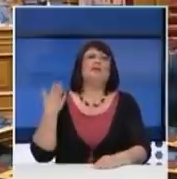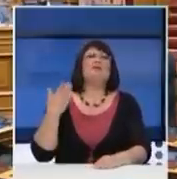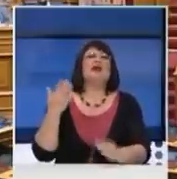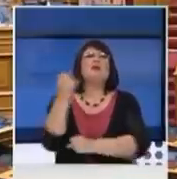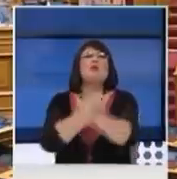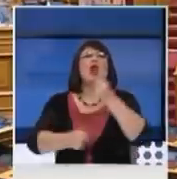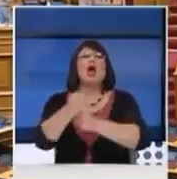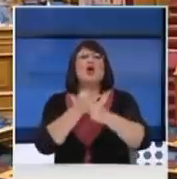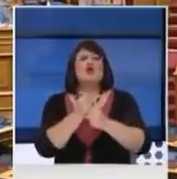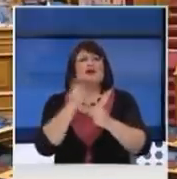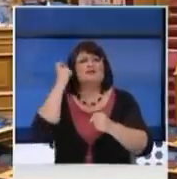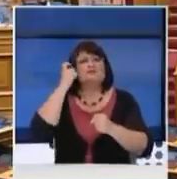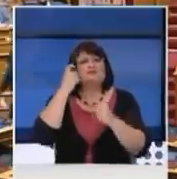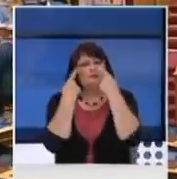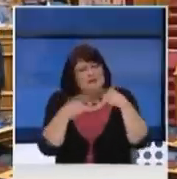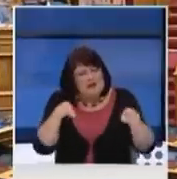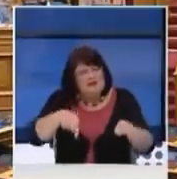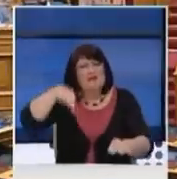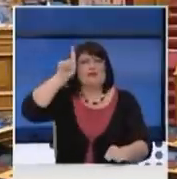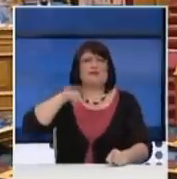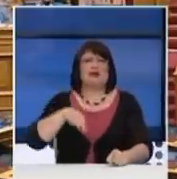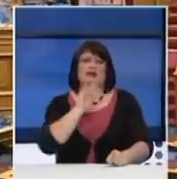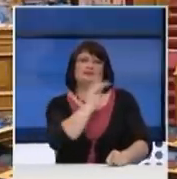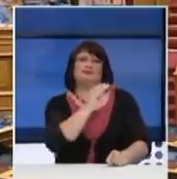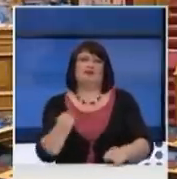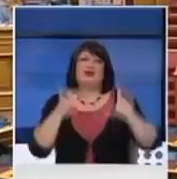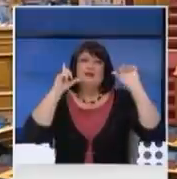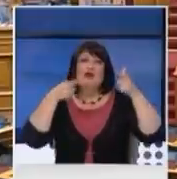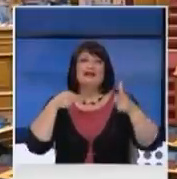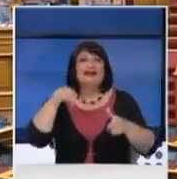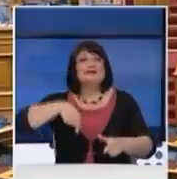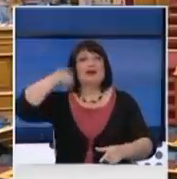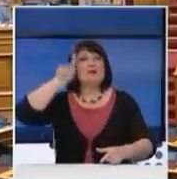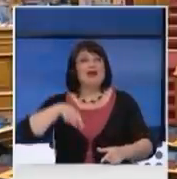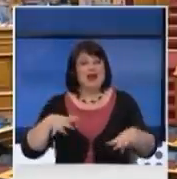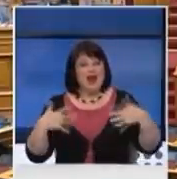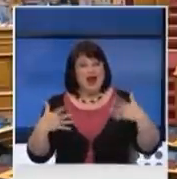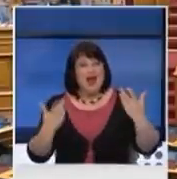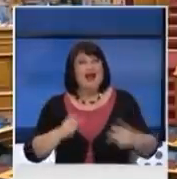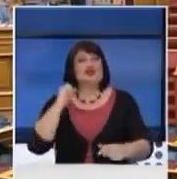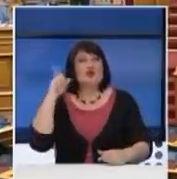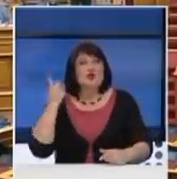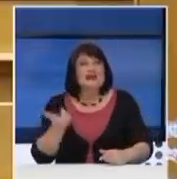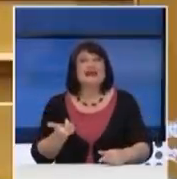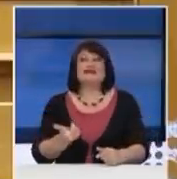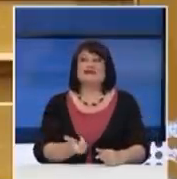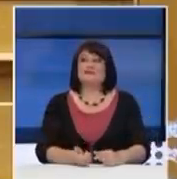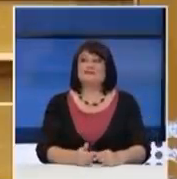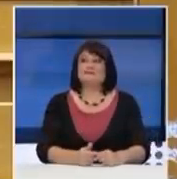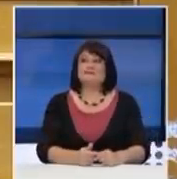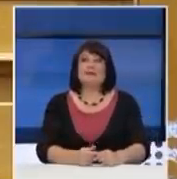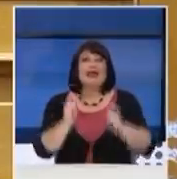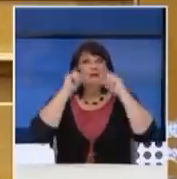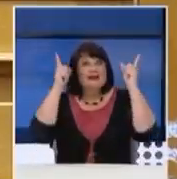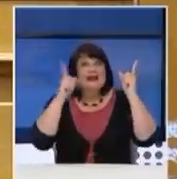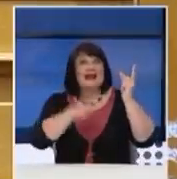ημέρα. Και φανταζόμουν, κύριε Υπουργή της Νέας Δημοκρατίας, μέρα χαράς, μέρα γιορτής, γιατί